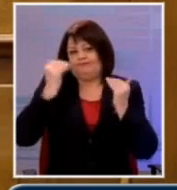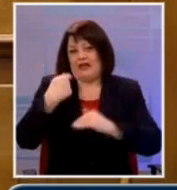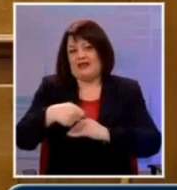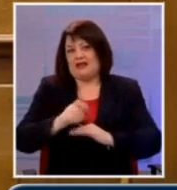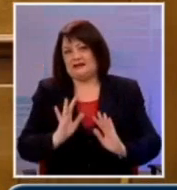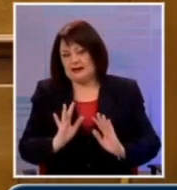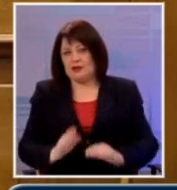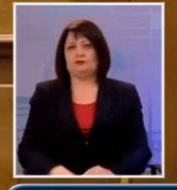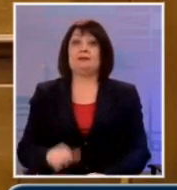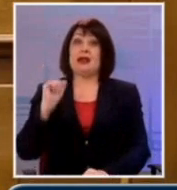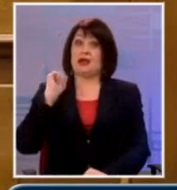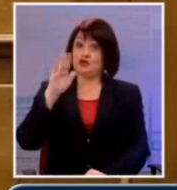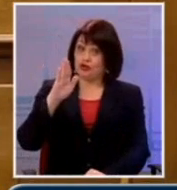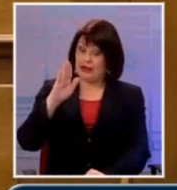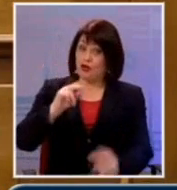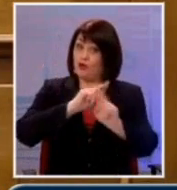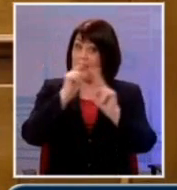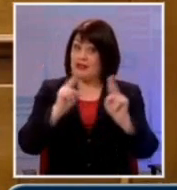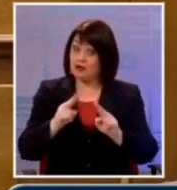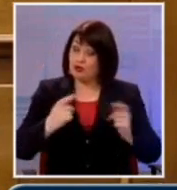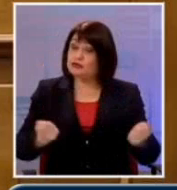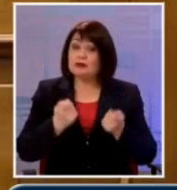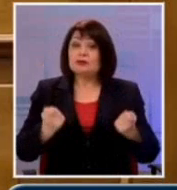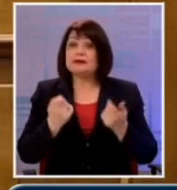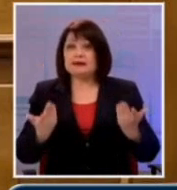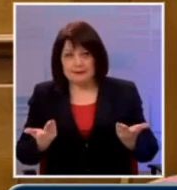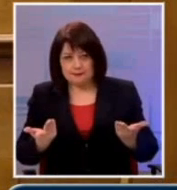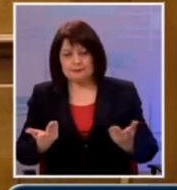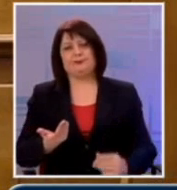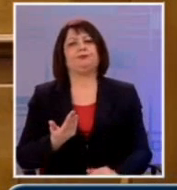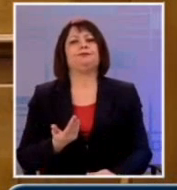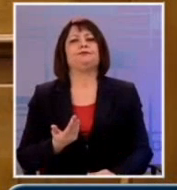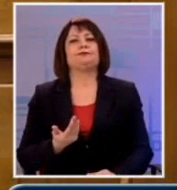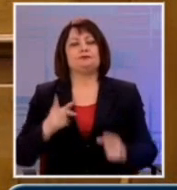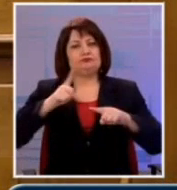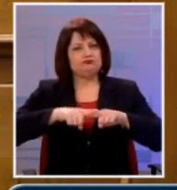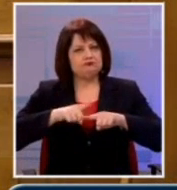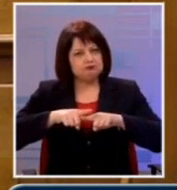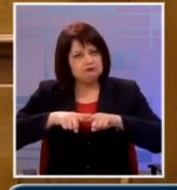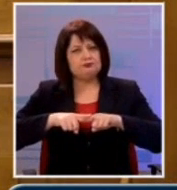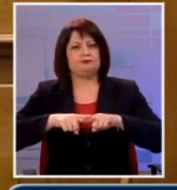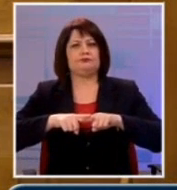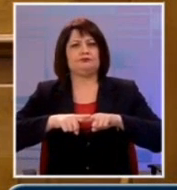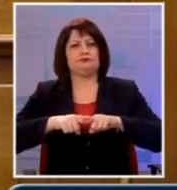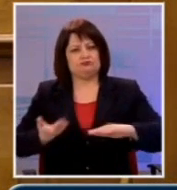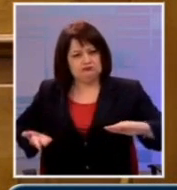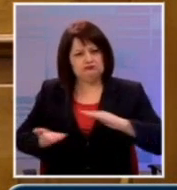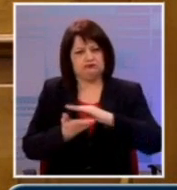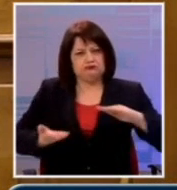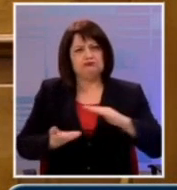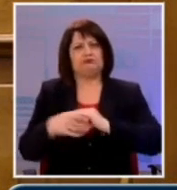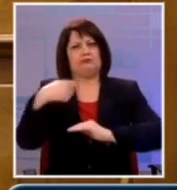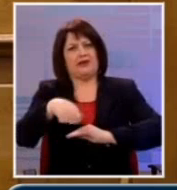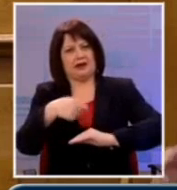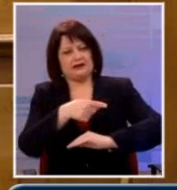και διεθνείς εξελίξεις. Η διεθνής εξέλιξη οφείλεται στο γεγονός ότι οι Έλληνες ενάγοντες, εν ώψη